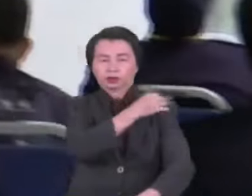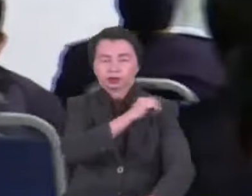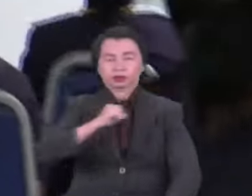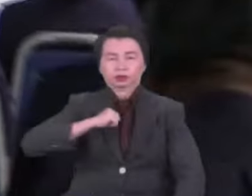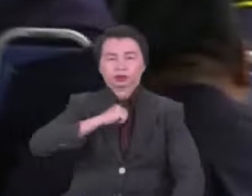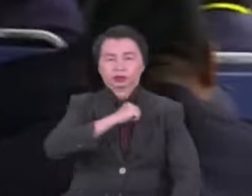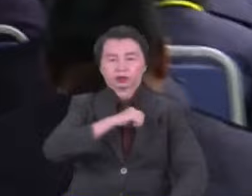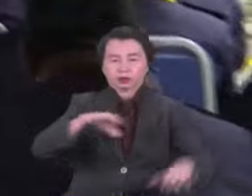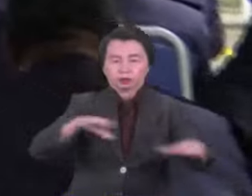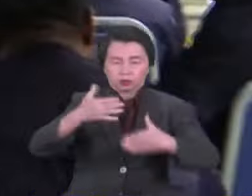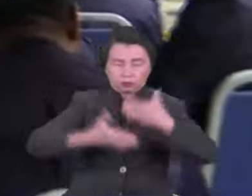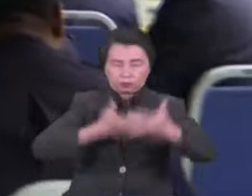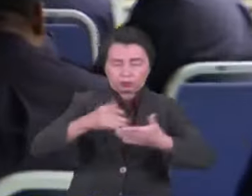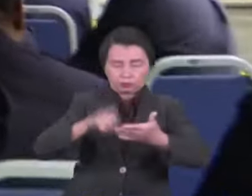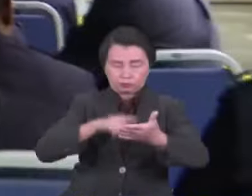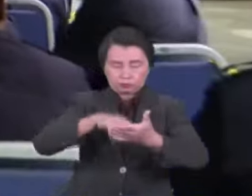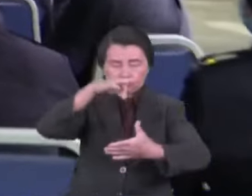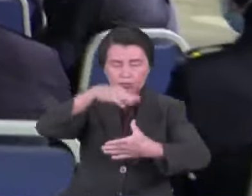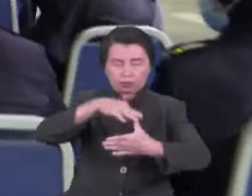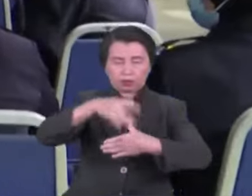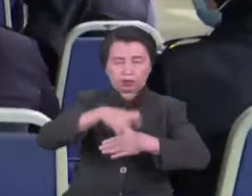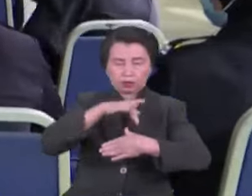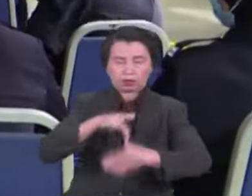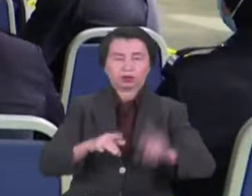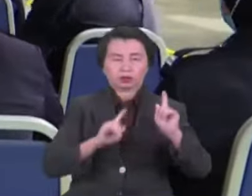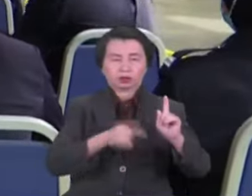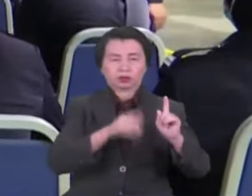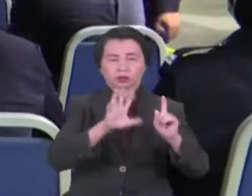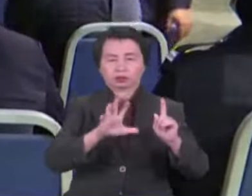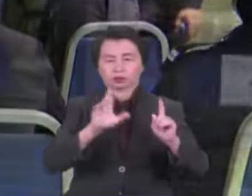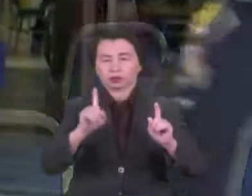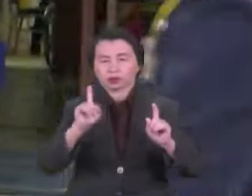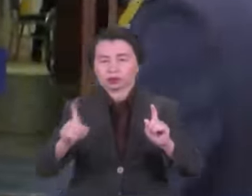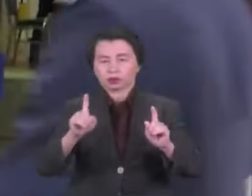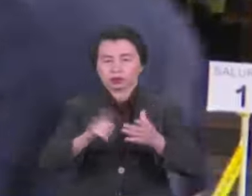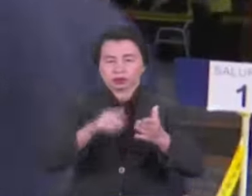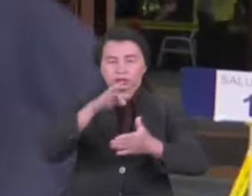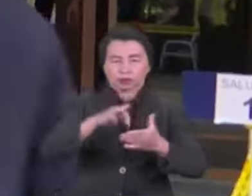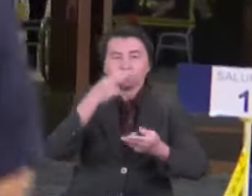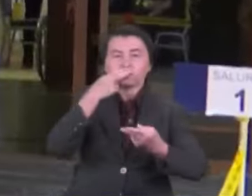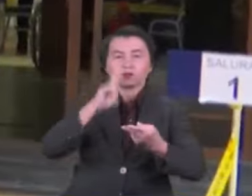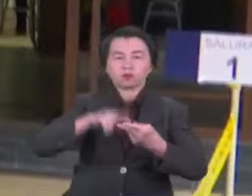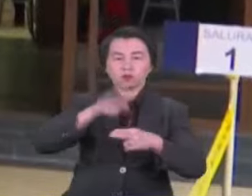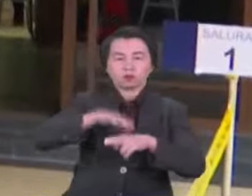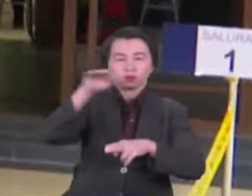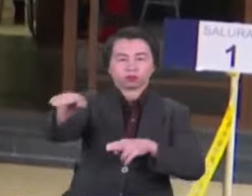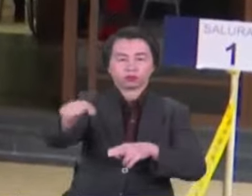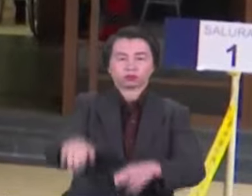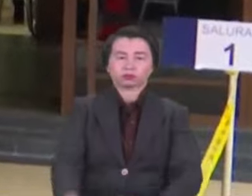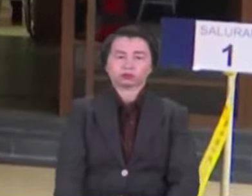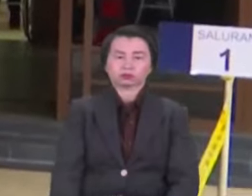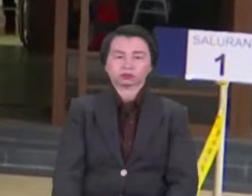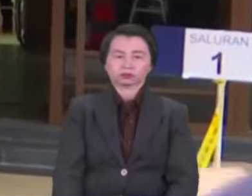anggota menjalani proses pengundian awal, manakala 1,511 pemilih lagi pengundi pos.